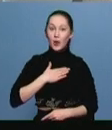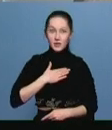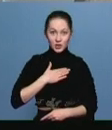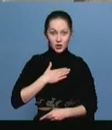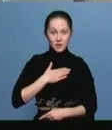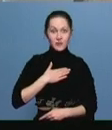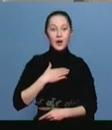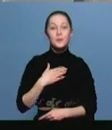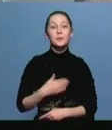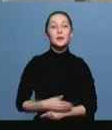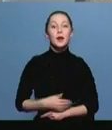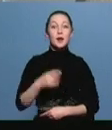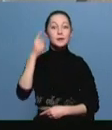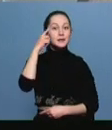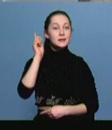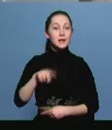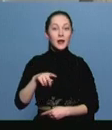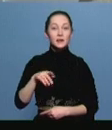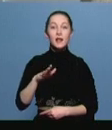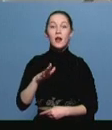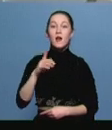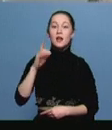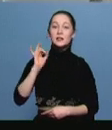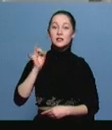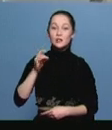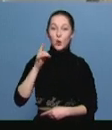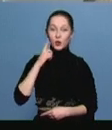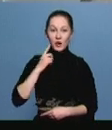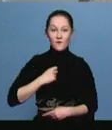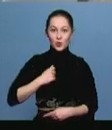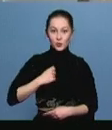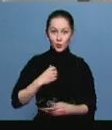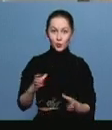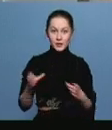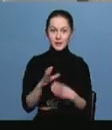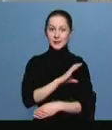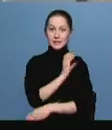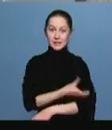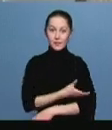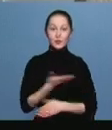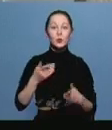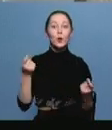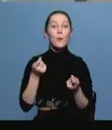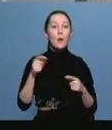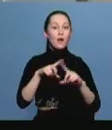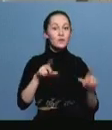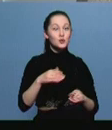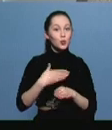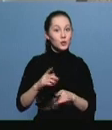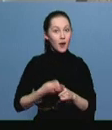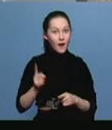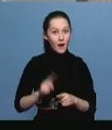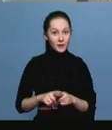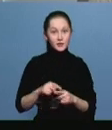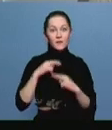знание истории вооруженных сил. Вот то, что сейчас в школах очень мало времени уделяют. Вот это